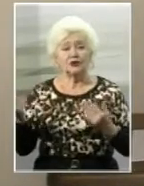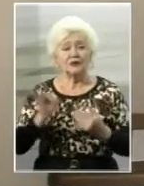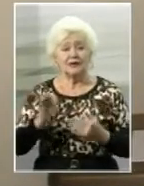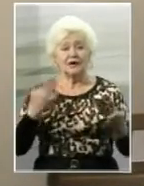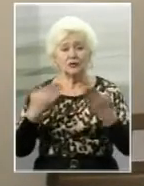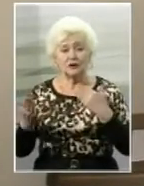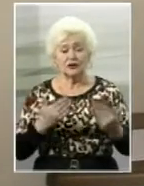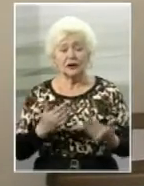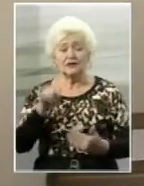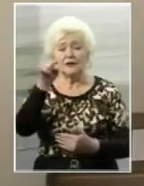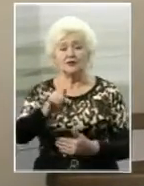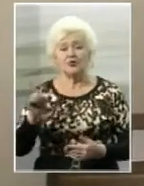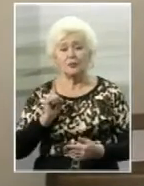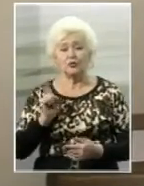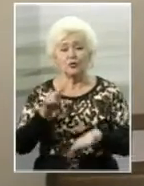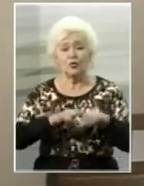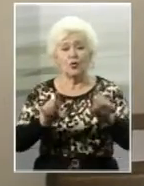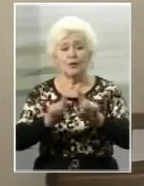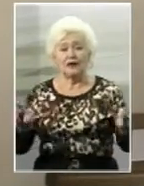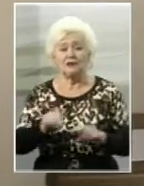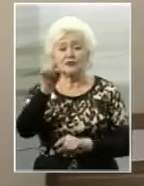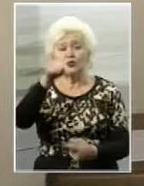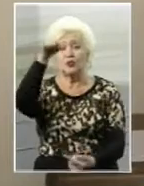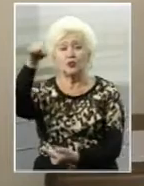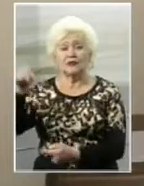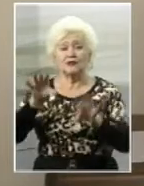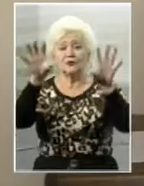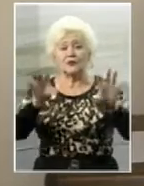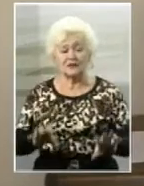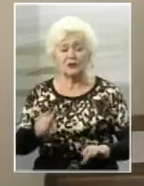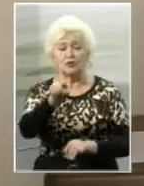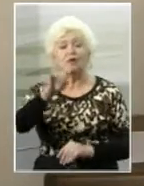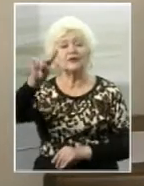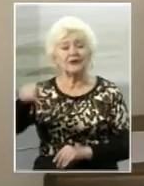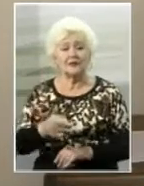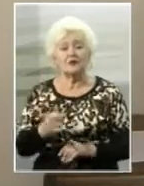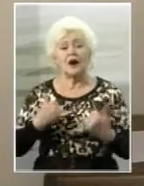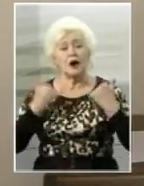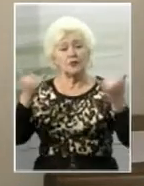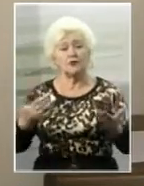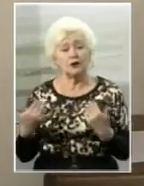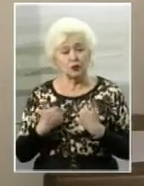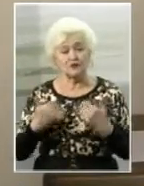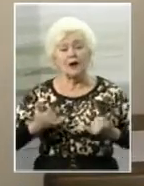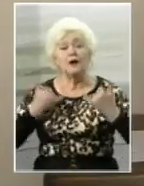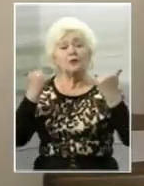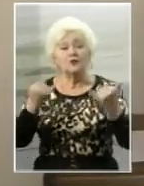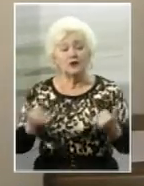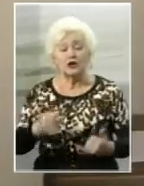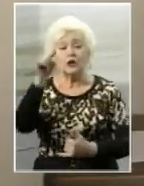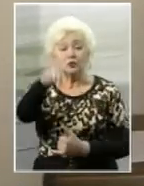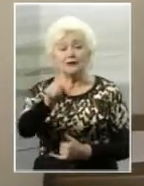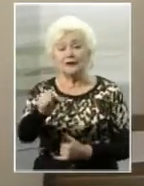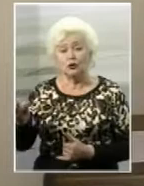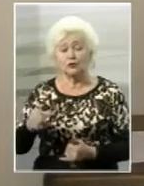Вони підтримують патрульну поліцію, вони дотримуються закону, вони вимагають поваги до себе та поважають тих